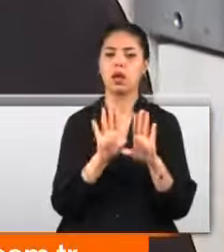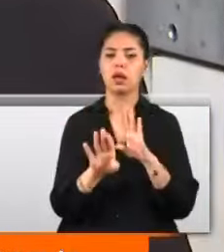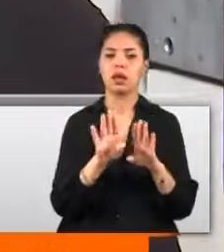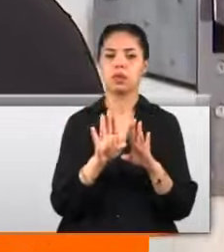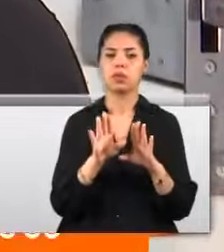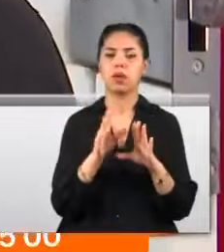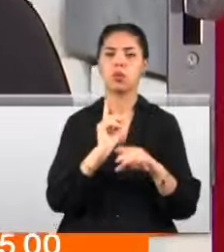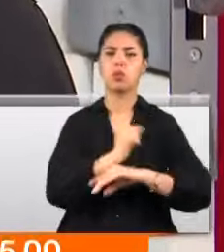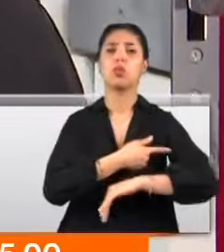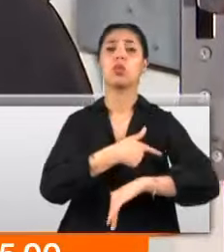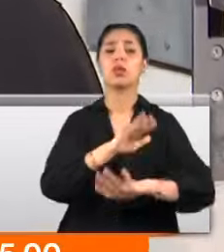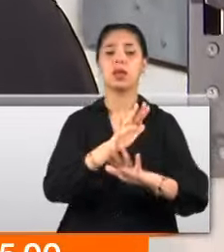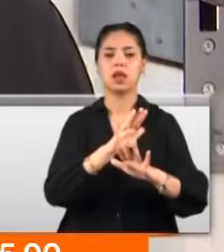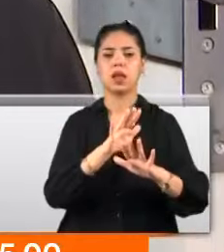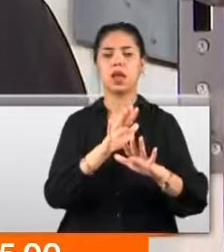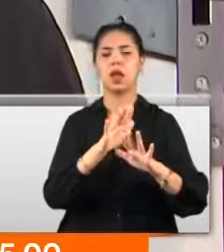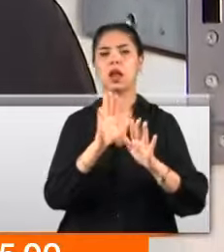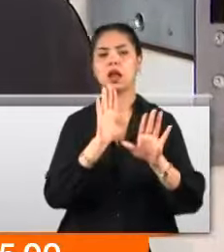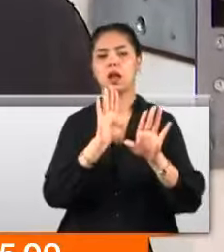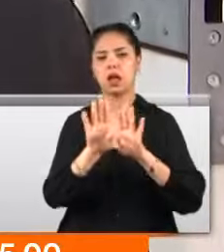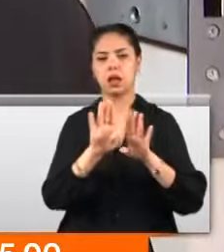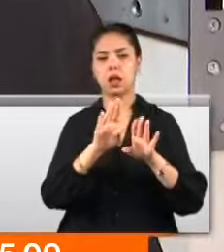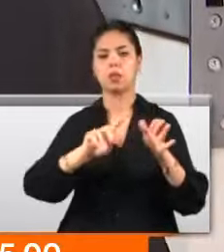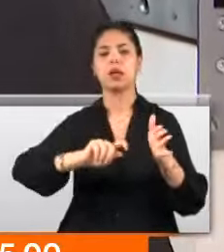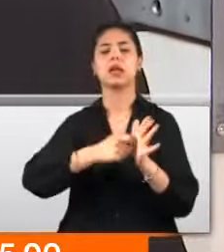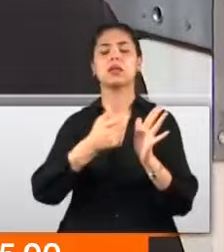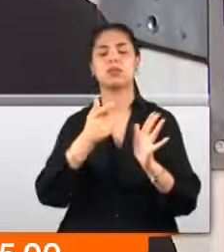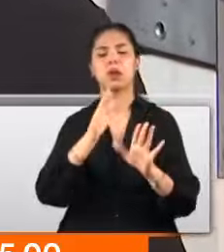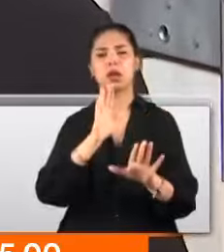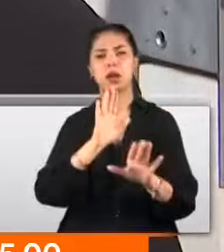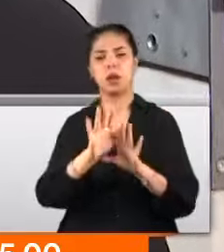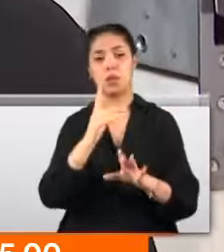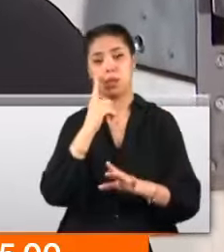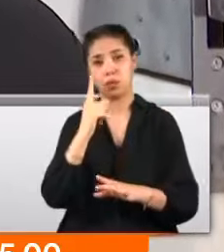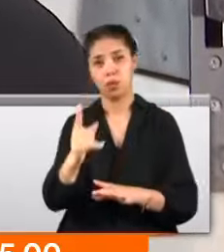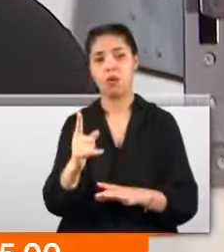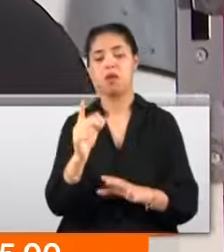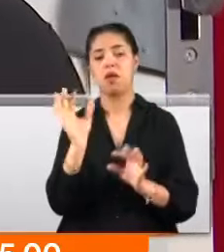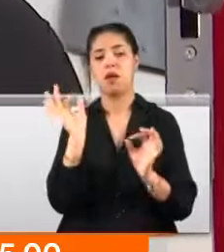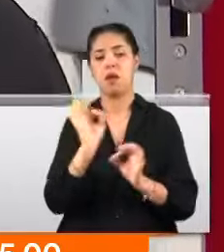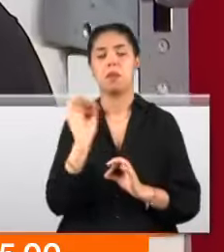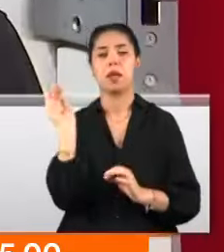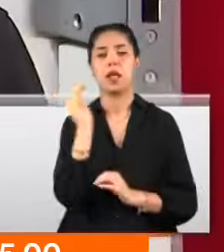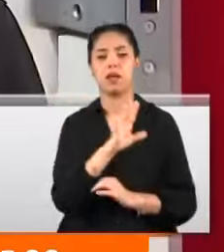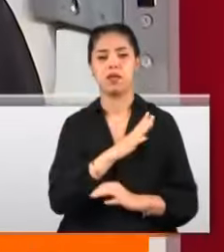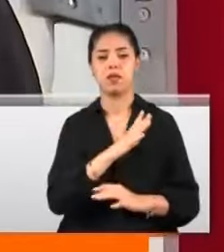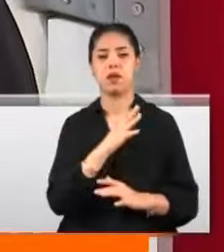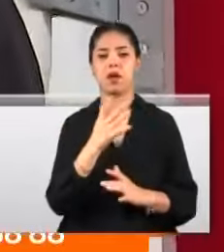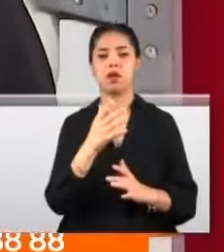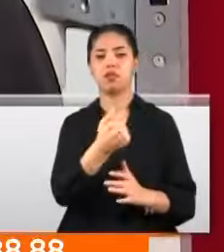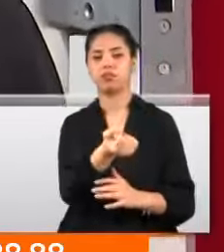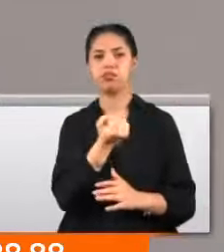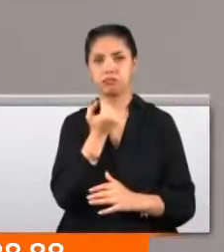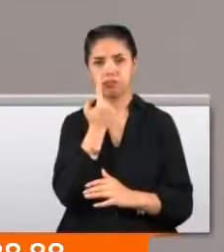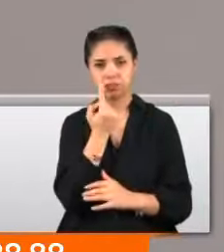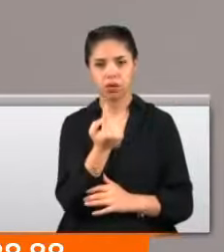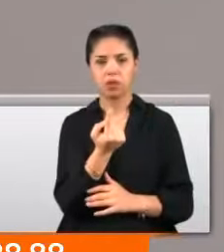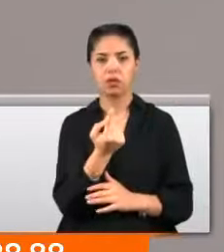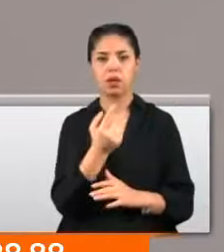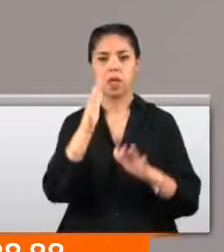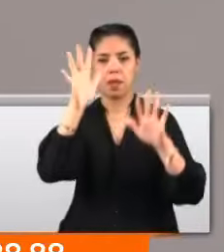zayıf saç kalınan kapıdır kilitlenmemiş kapı modelidir tek tur kitlenmiş kapıdır çekip kapatılmış kapılardır